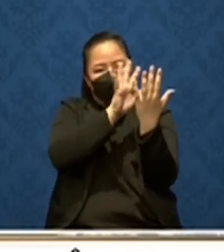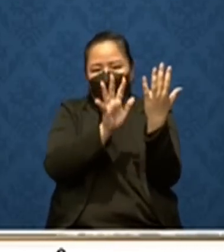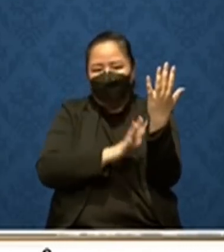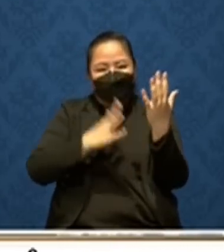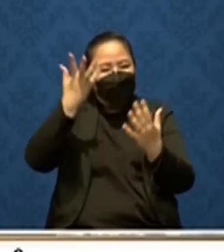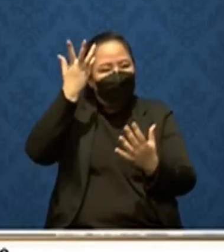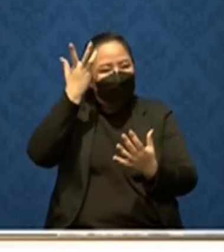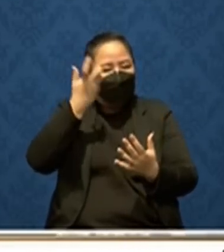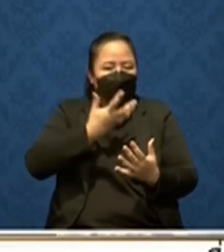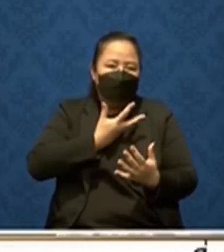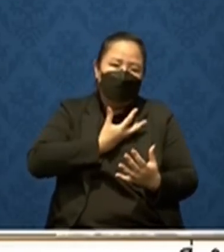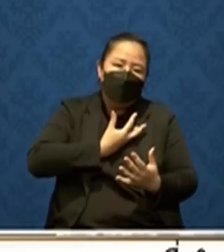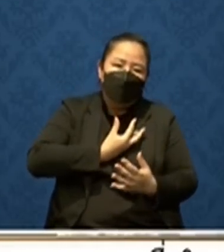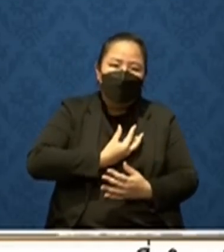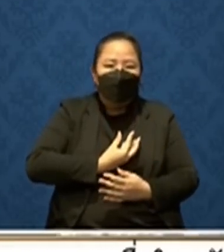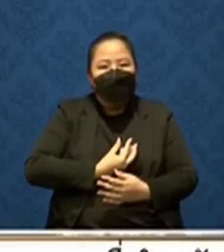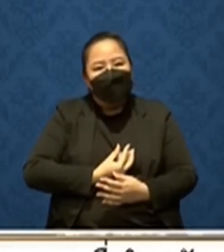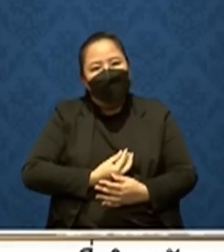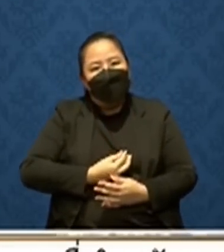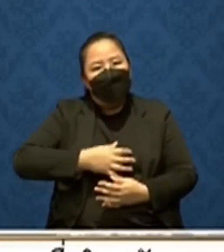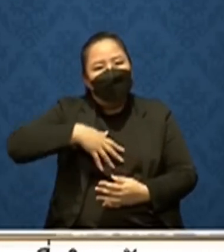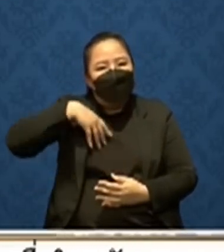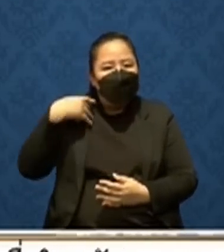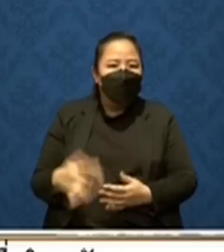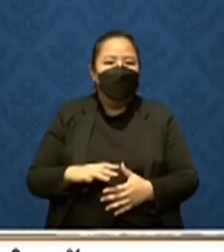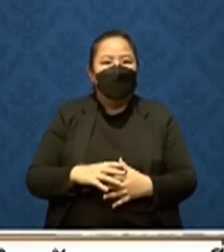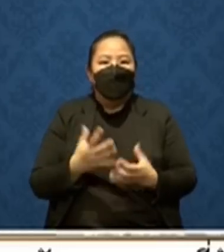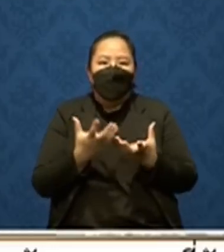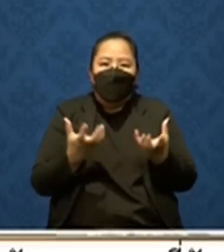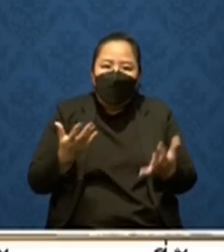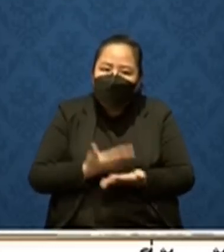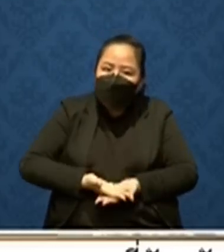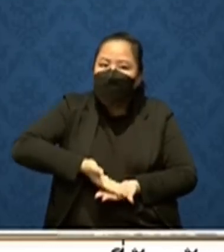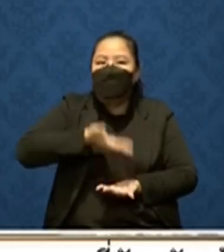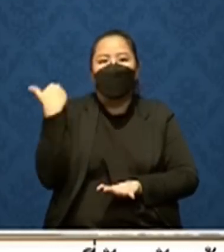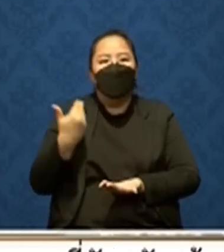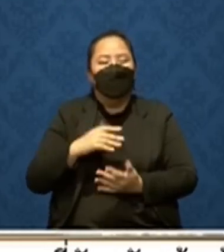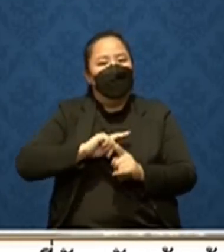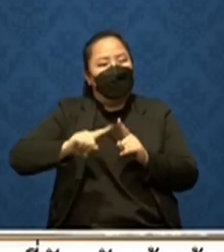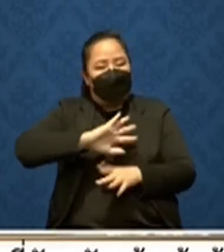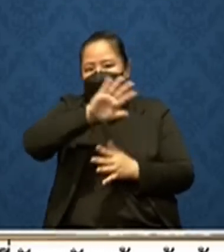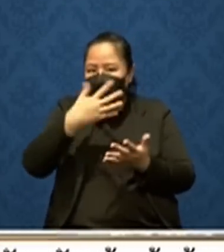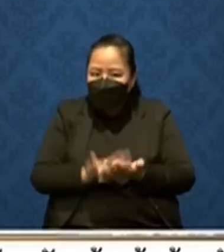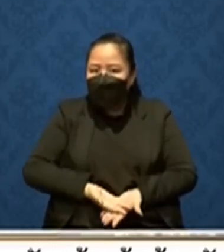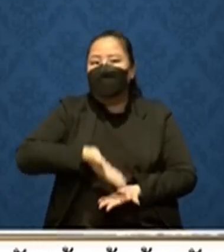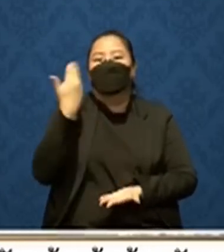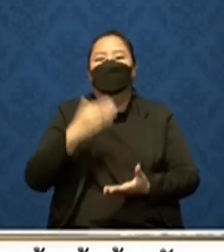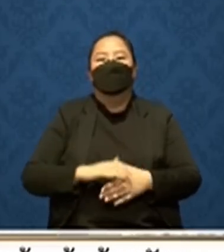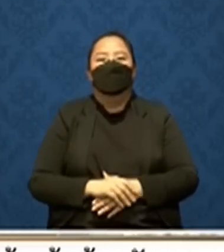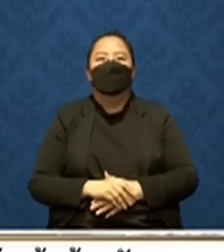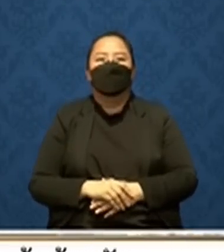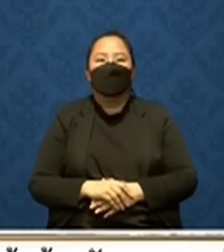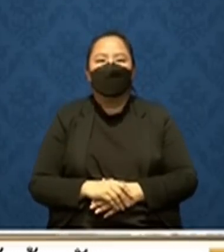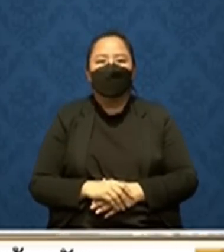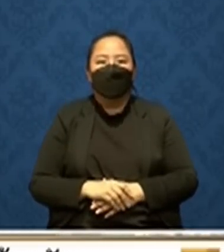เครียดทั้งแผ่นดินก็เข้าของแพงสินค้าอุปโภคบริโภคแพงทุกอย่างมี